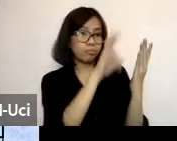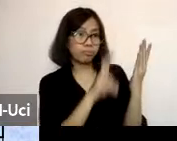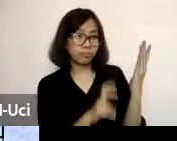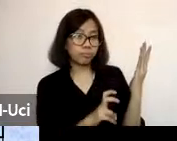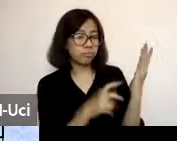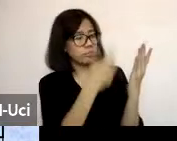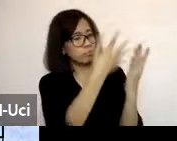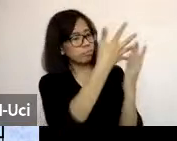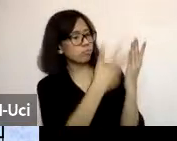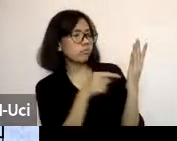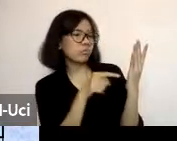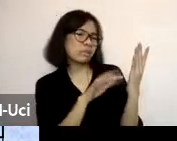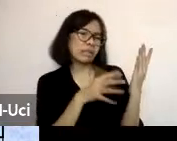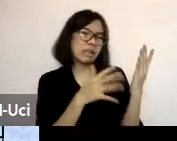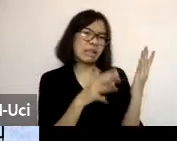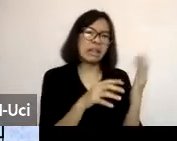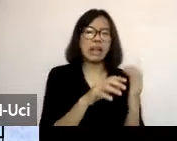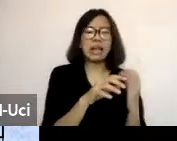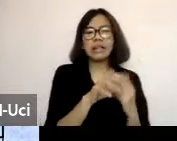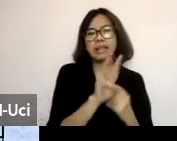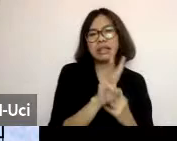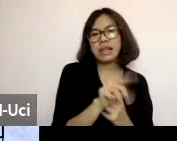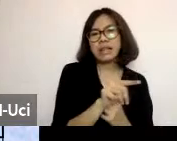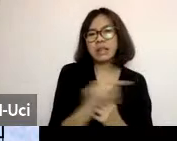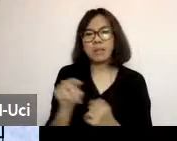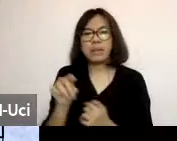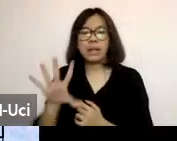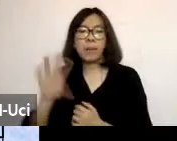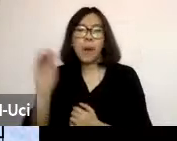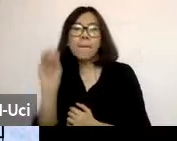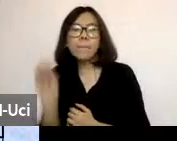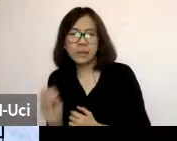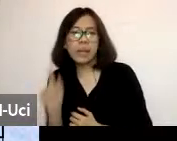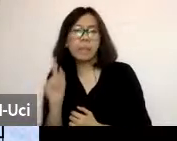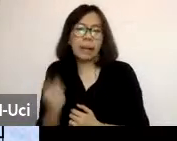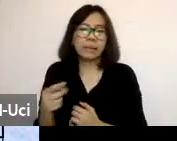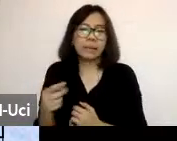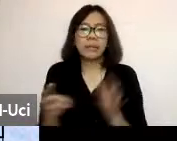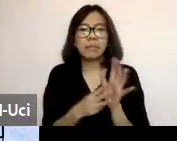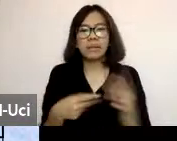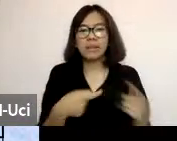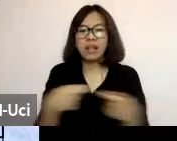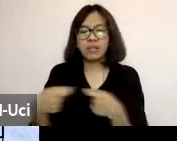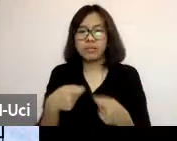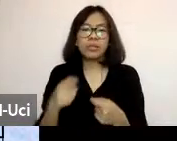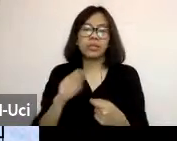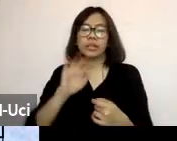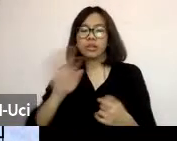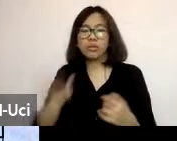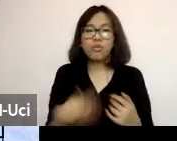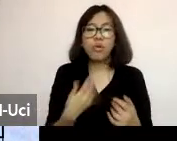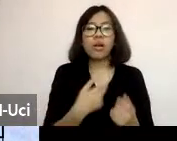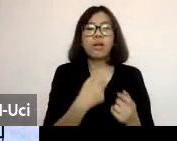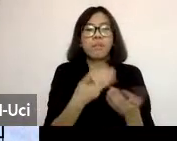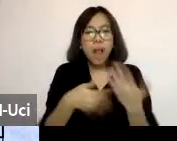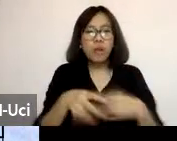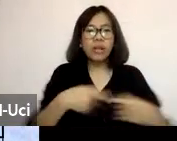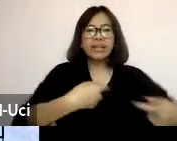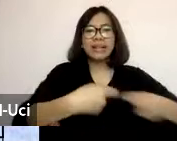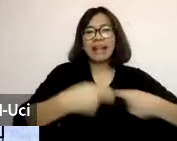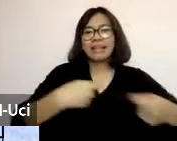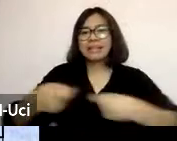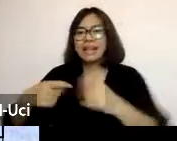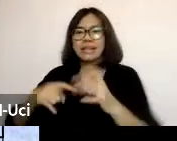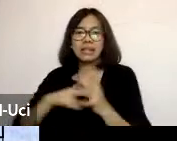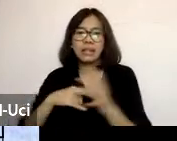antara tiga sampai lima persen dari seluruh transaksi digital Instagram sangat setuju